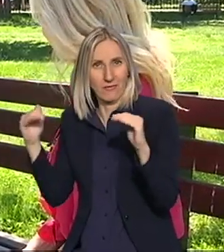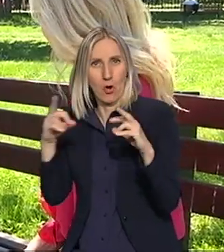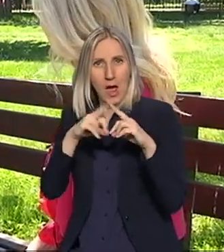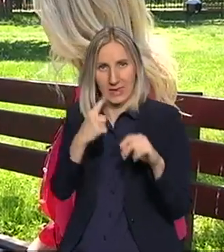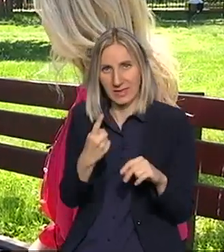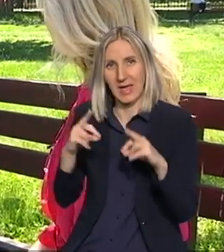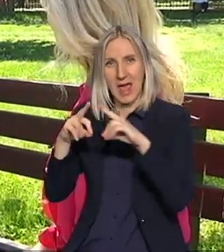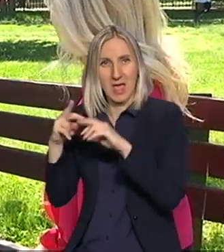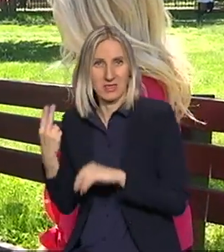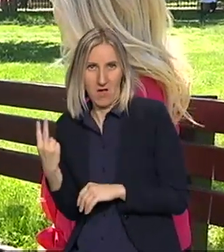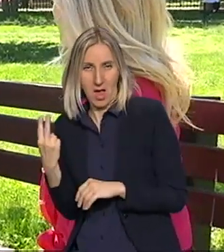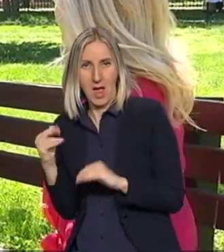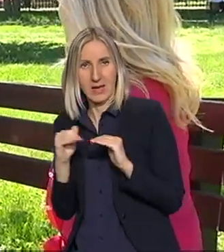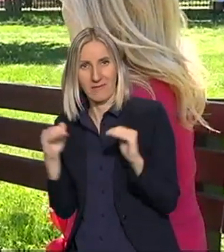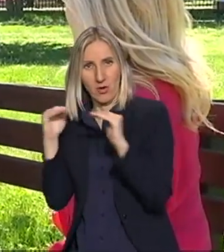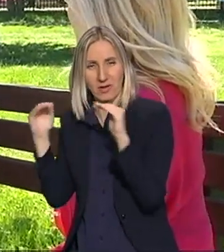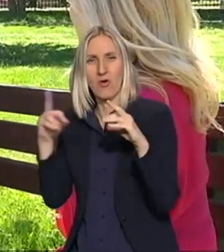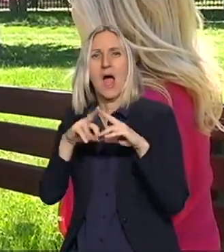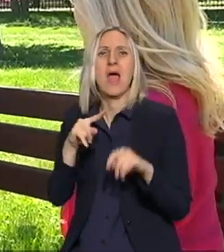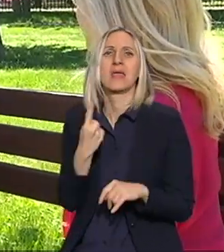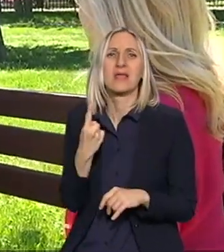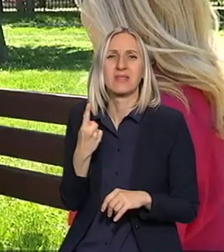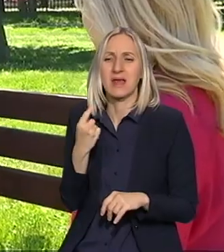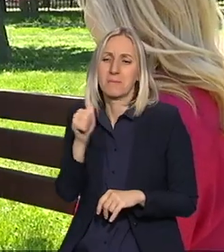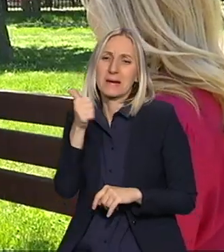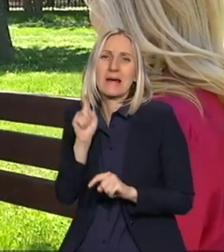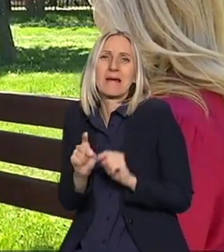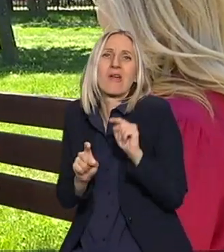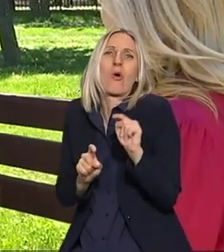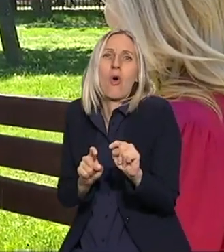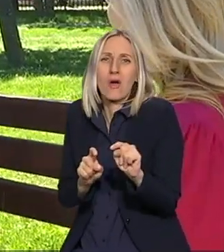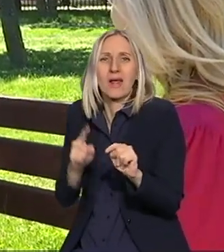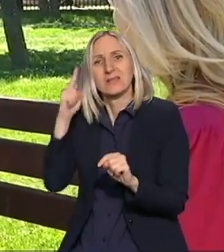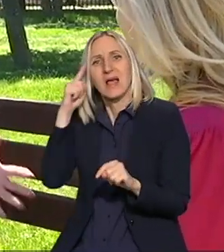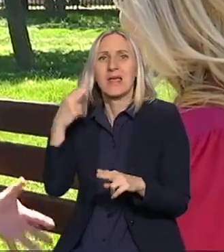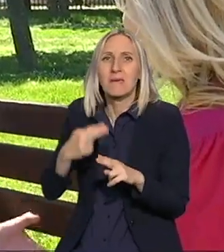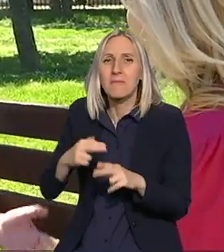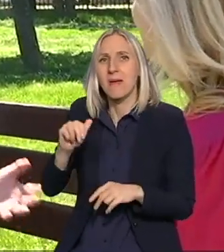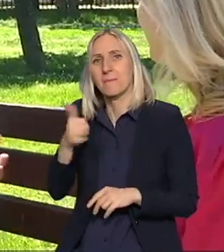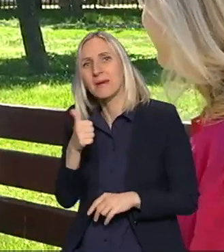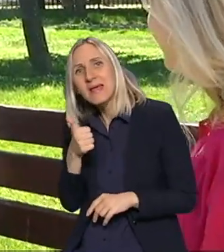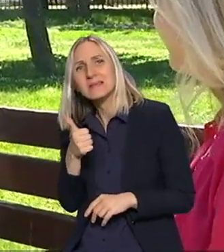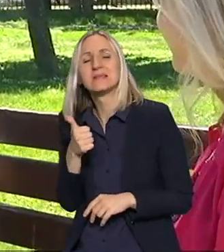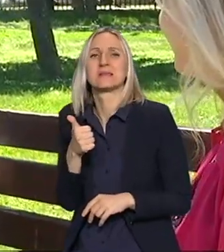A2. A1 je prvi stepen i ja znam samo ime, prezime,